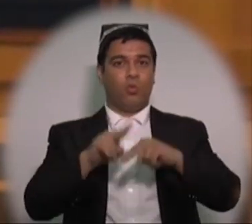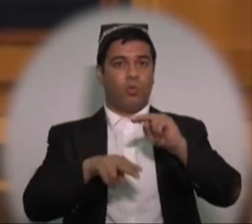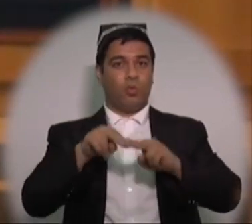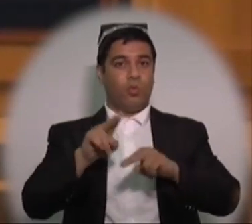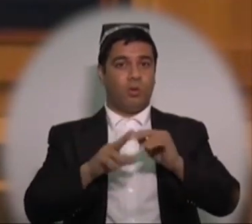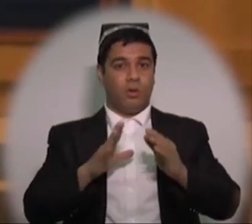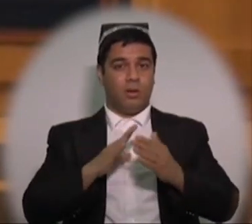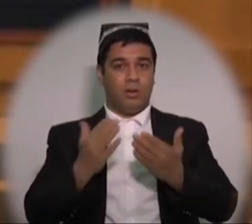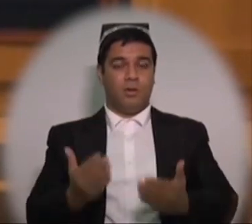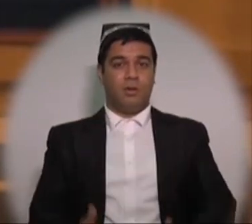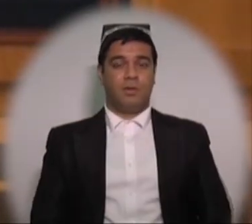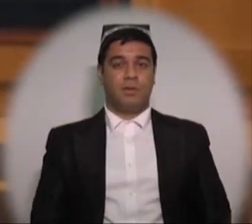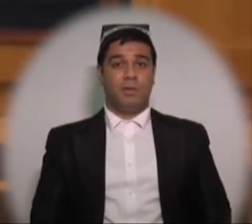qurilgan.